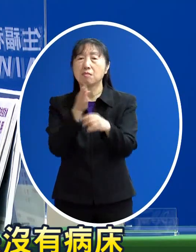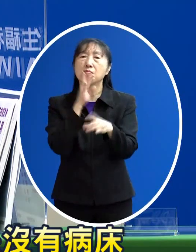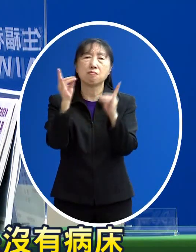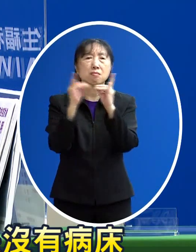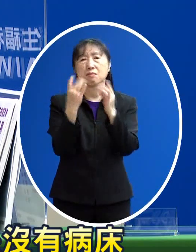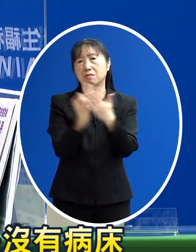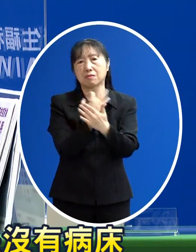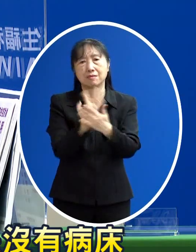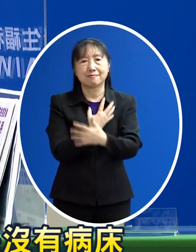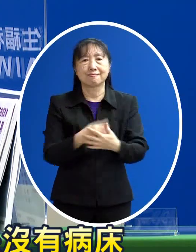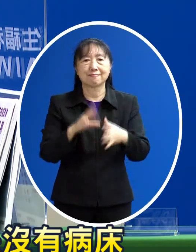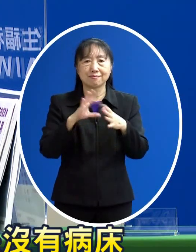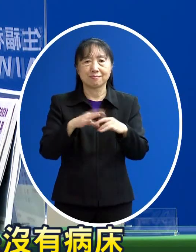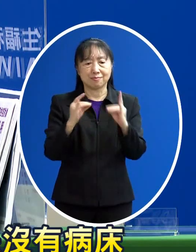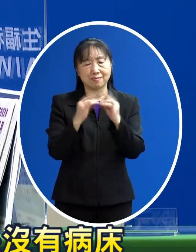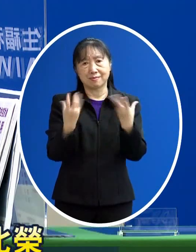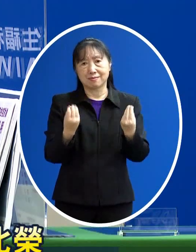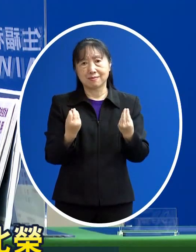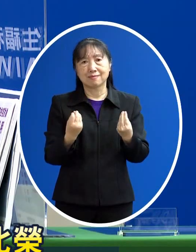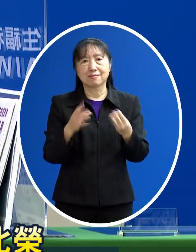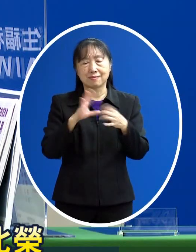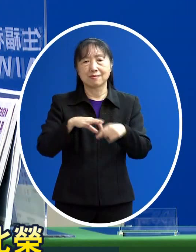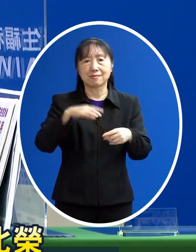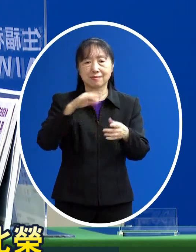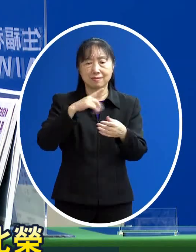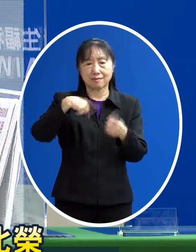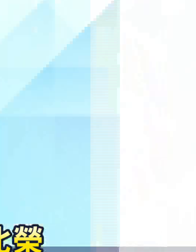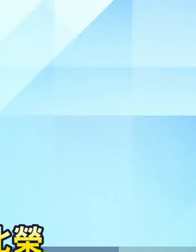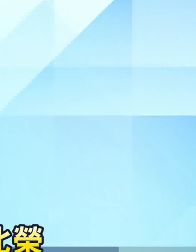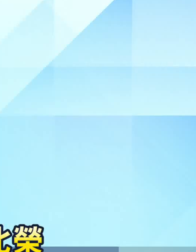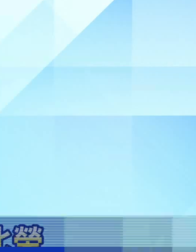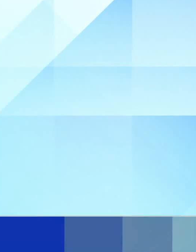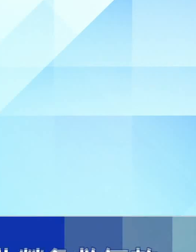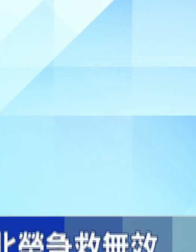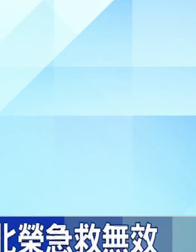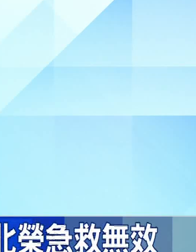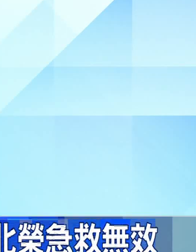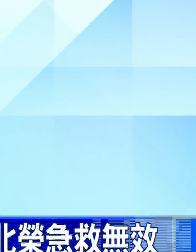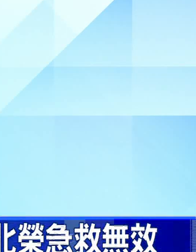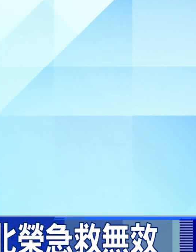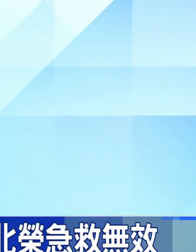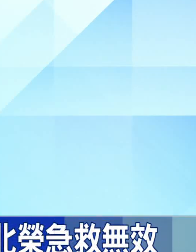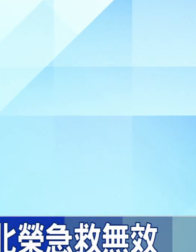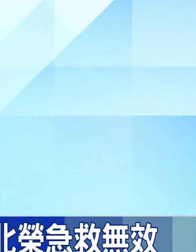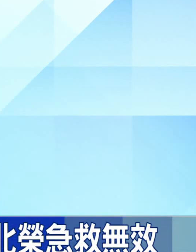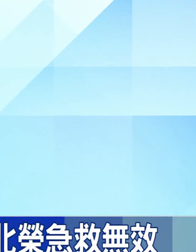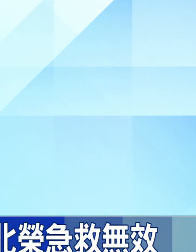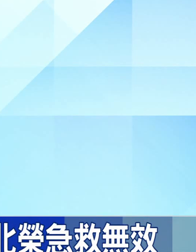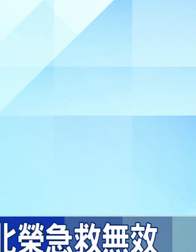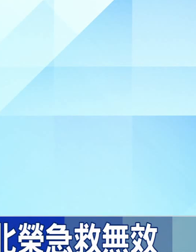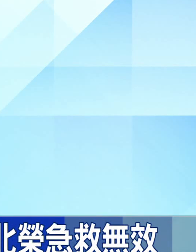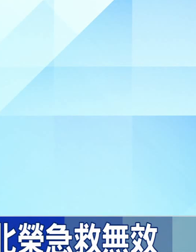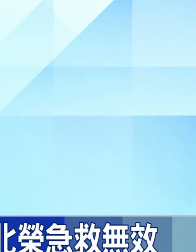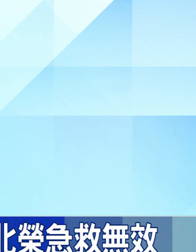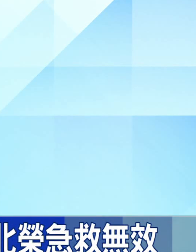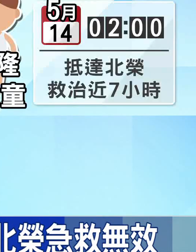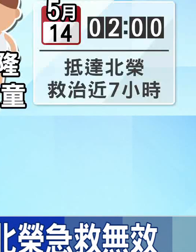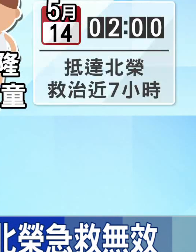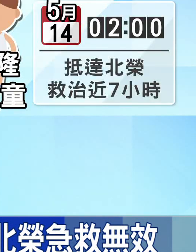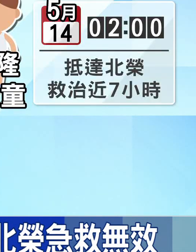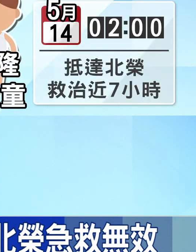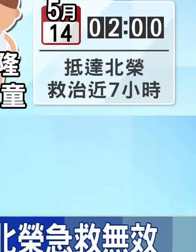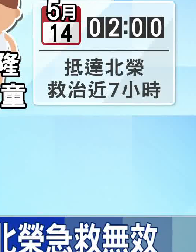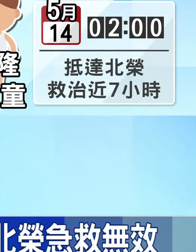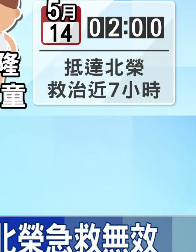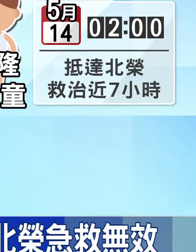是没有那个病床，所以后来是转去北荣。 4间医院通通没有儿童专责病房，最后联系上北荣收治。不过男